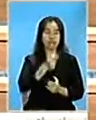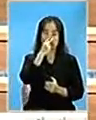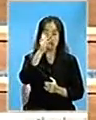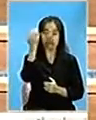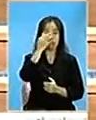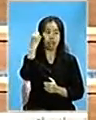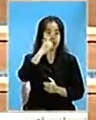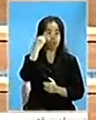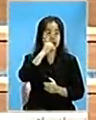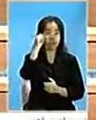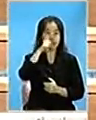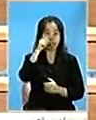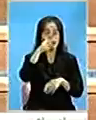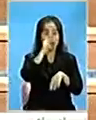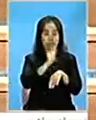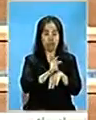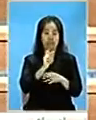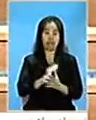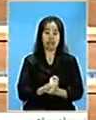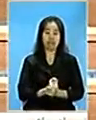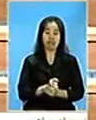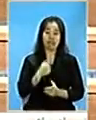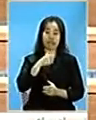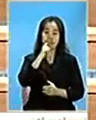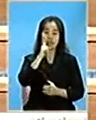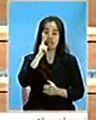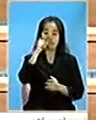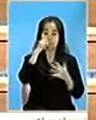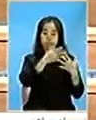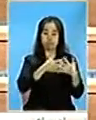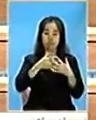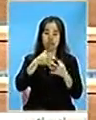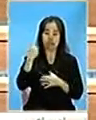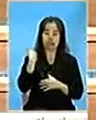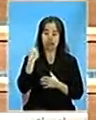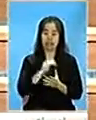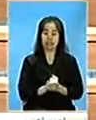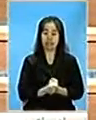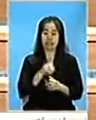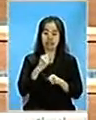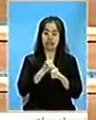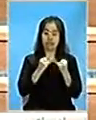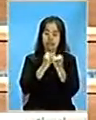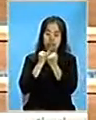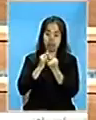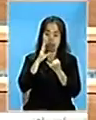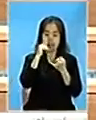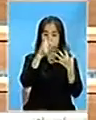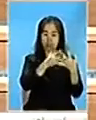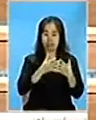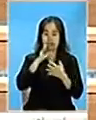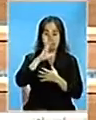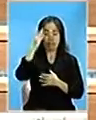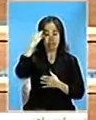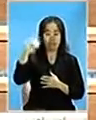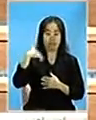ำอยู่แล้วและเมื่อกล่าวโจมตีอเมริกามหามิตรที่แสนดีของรัฐบาลยิ่งรักผมก็เล